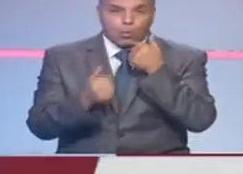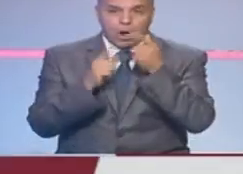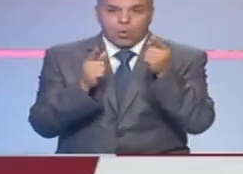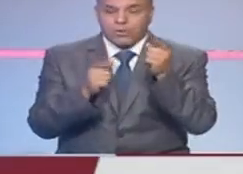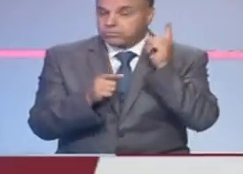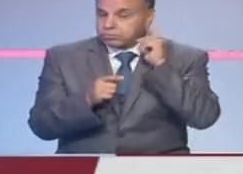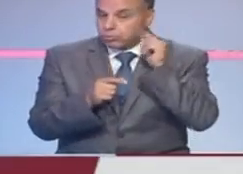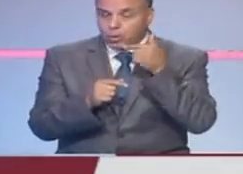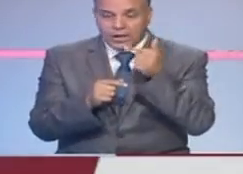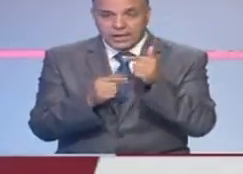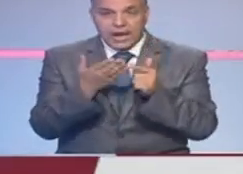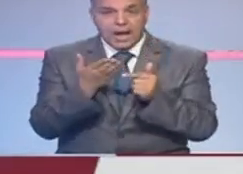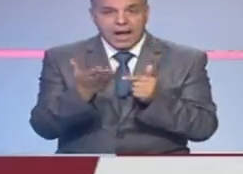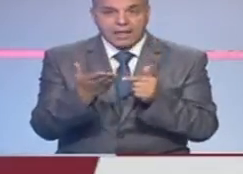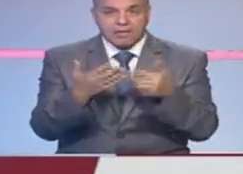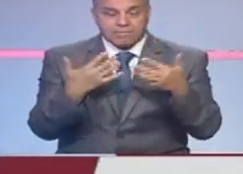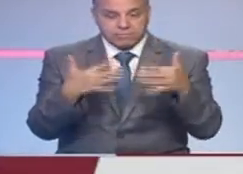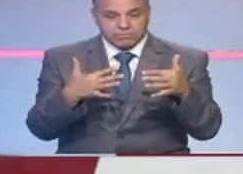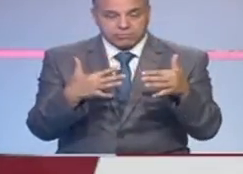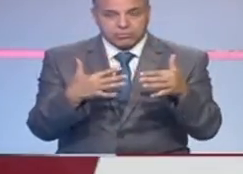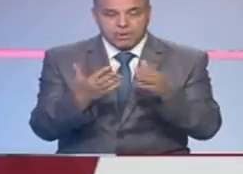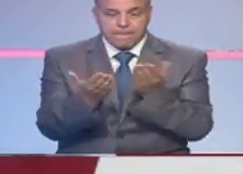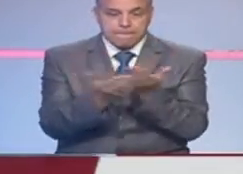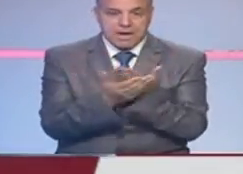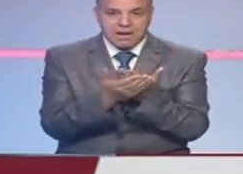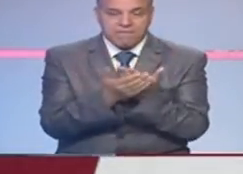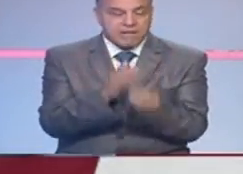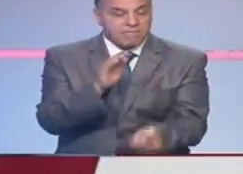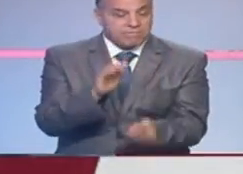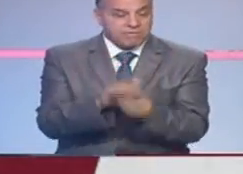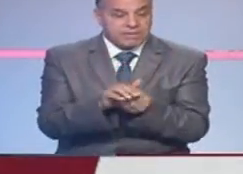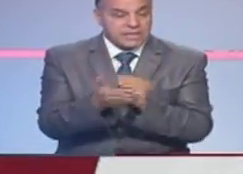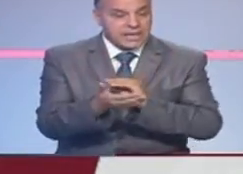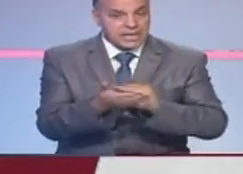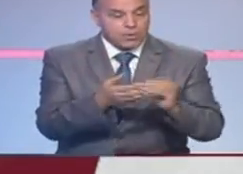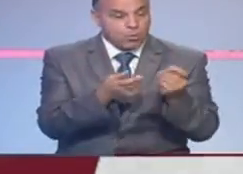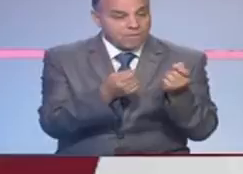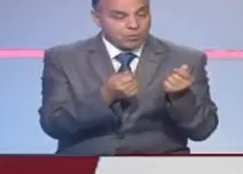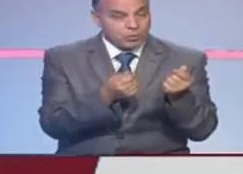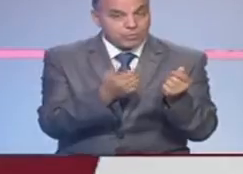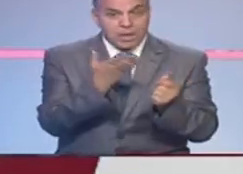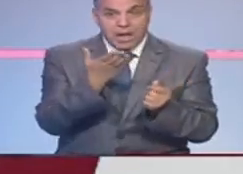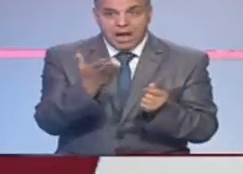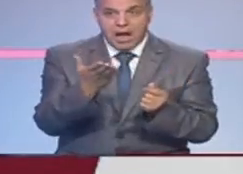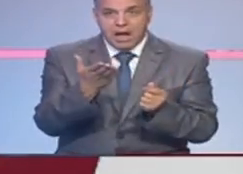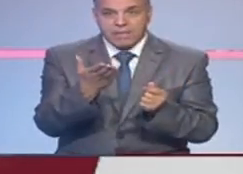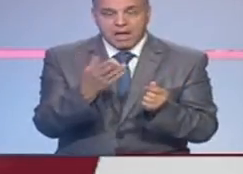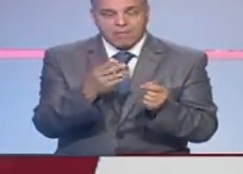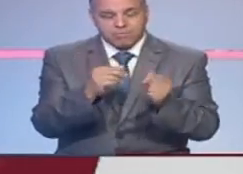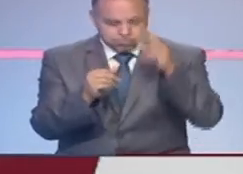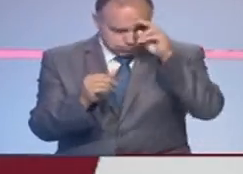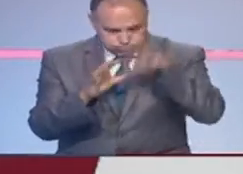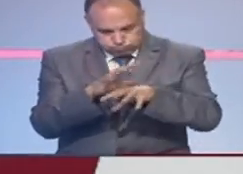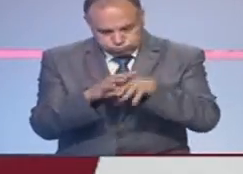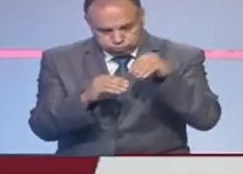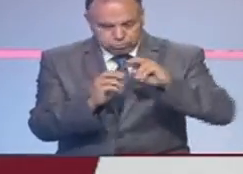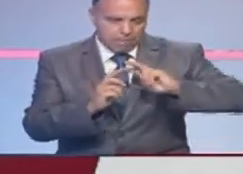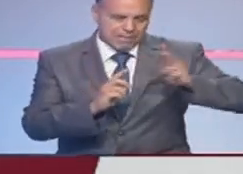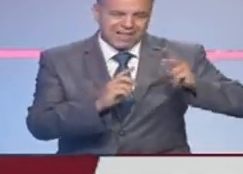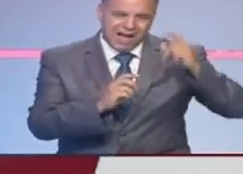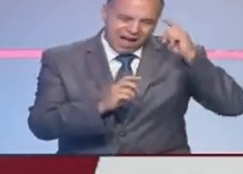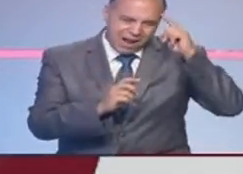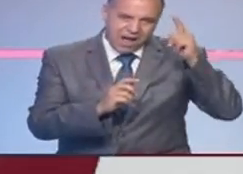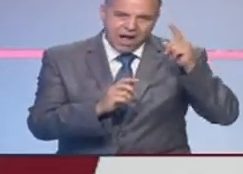المصدر ذاته ان هو تمت احاله ملف شبهه الفساد الاداري والماليه في استخراج الفوسفات ونقله